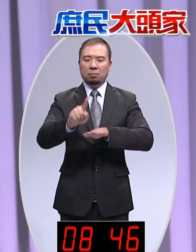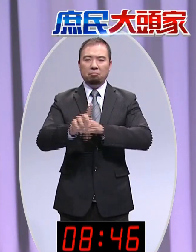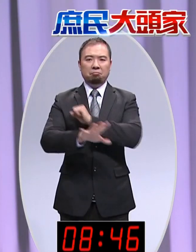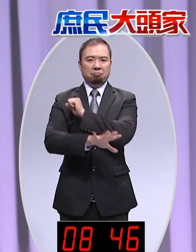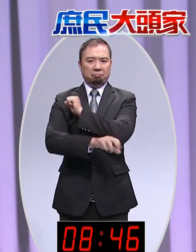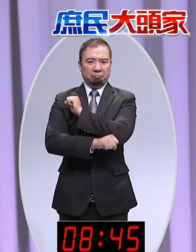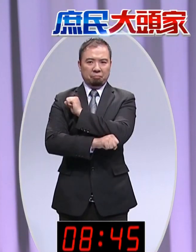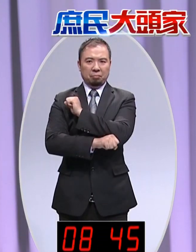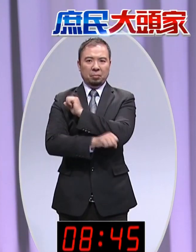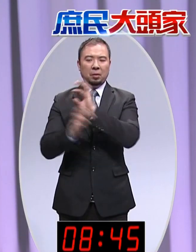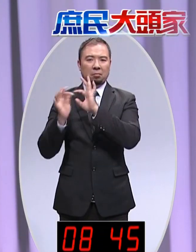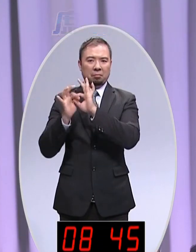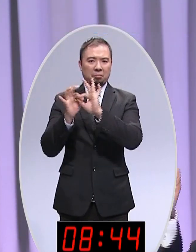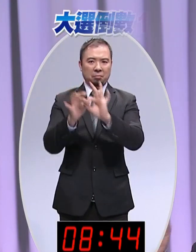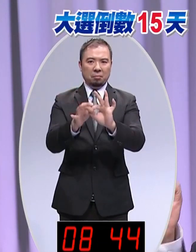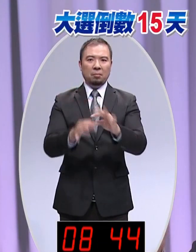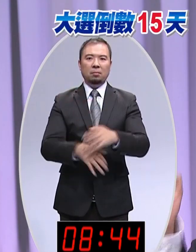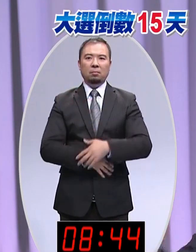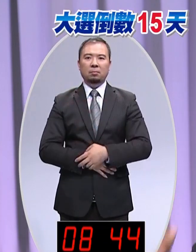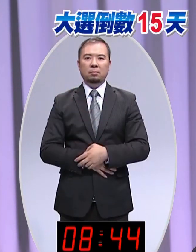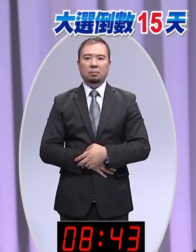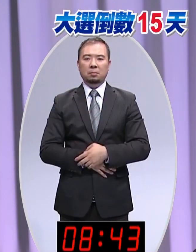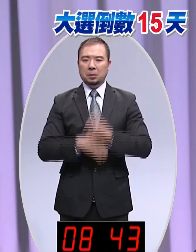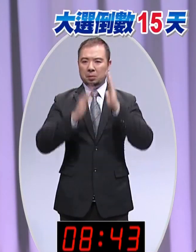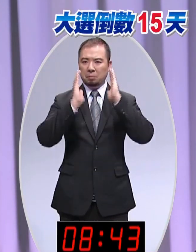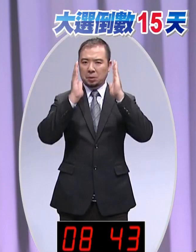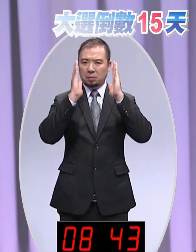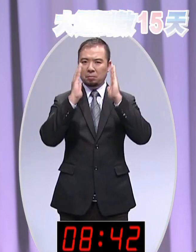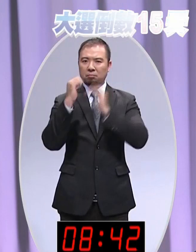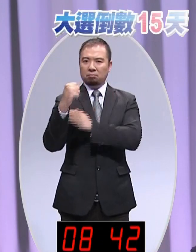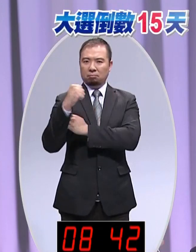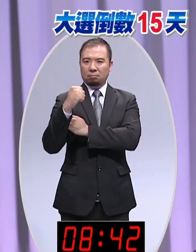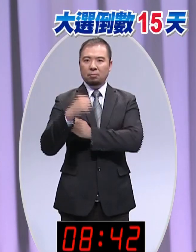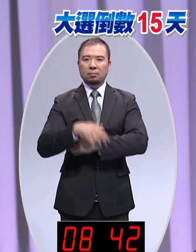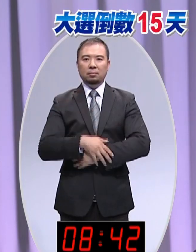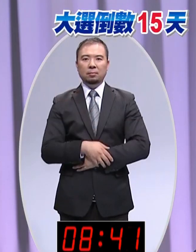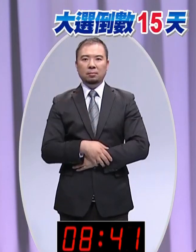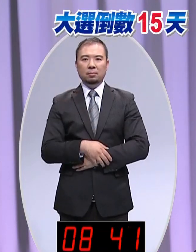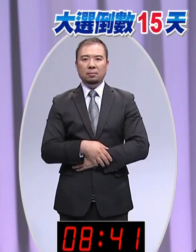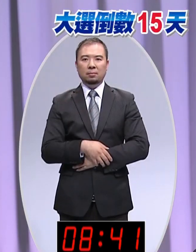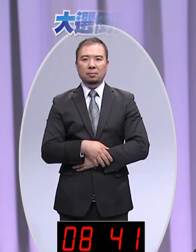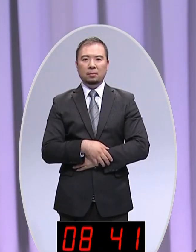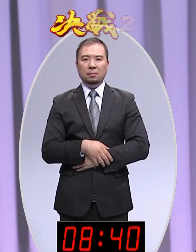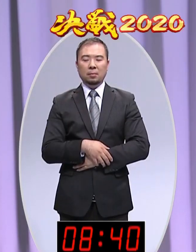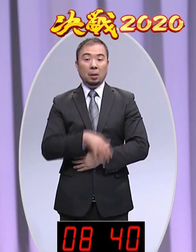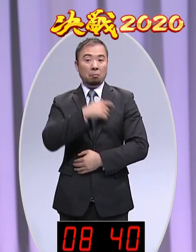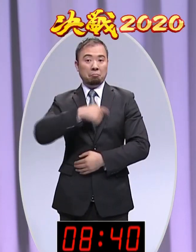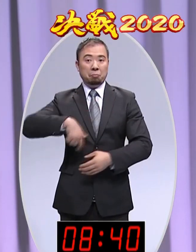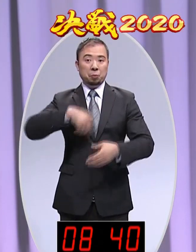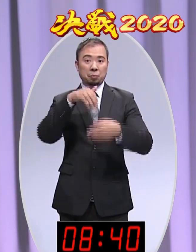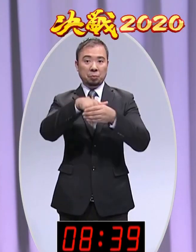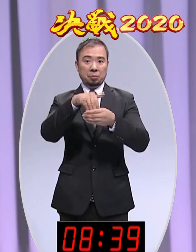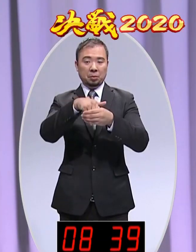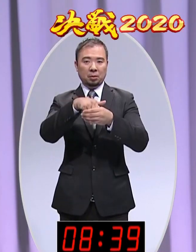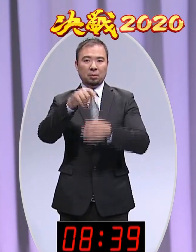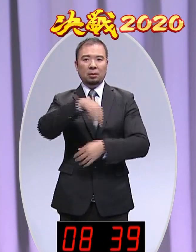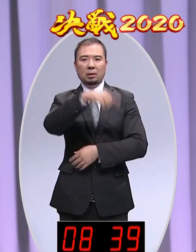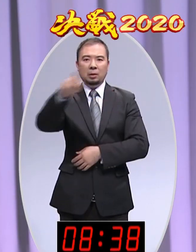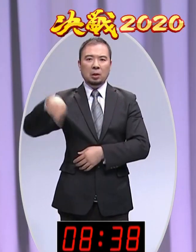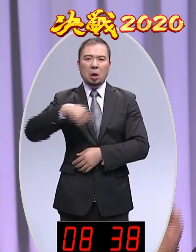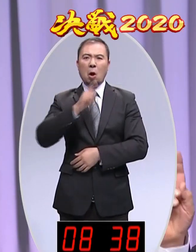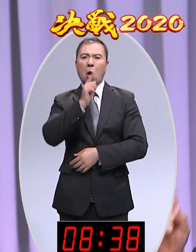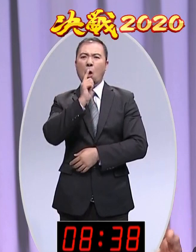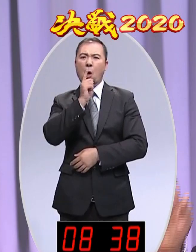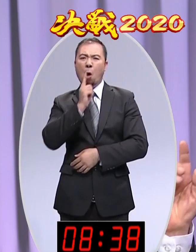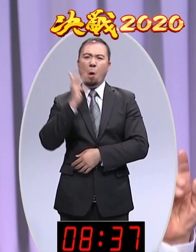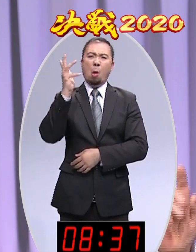一脚印的，来认真打拼。选举的时候， 大家都会开支票，